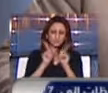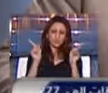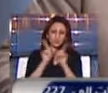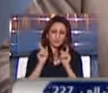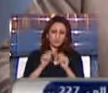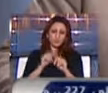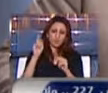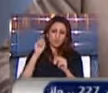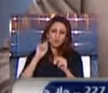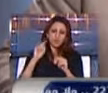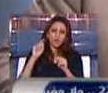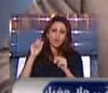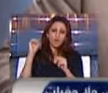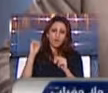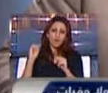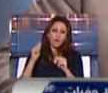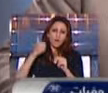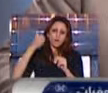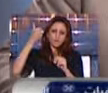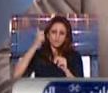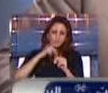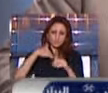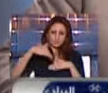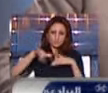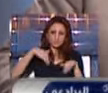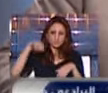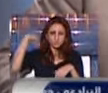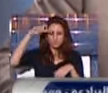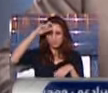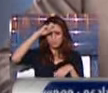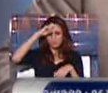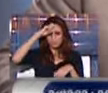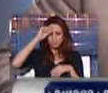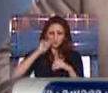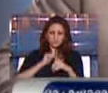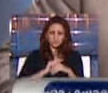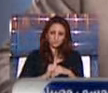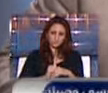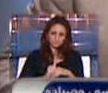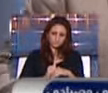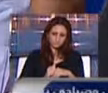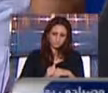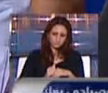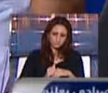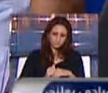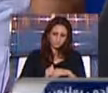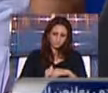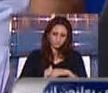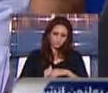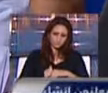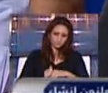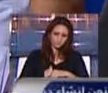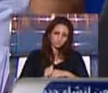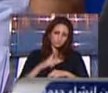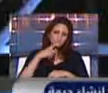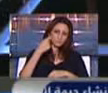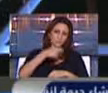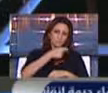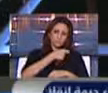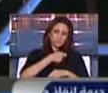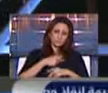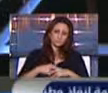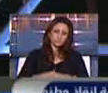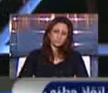ورضا زهير مصاب في شارع محمد محمود ومن يطلقون عليه حرارة 2، أهلا بك يا رضا. أهلا. يعني أبدأ